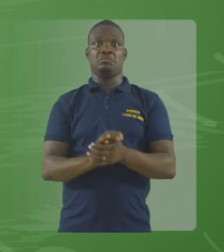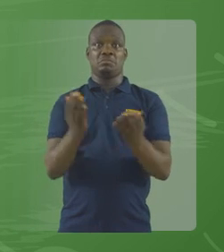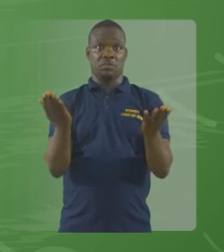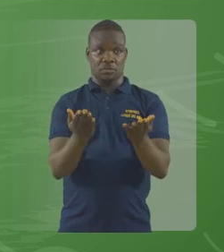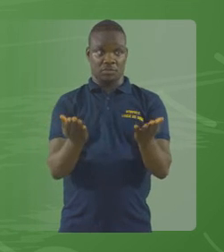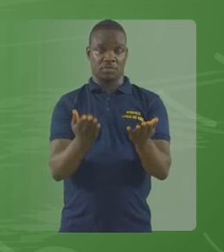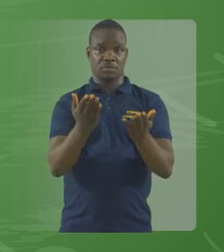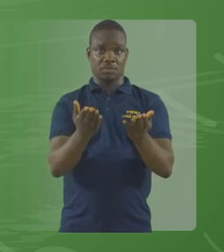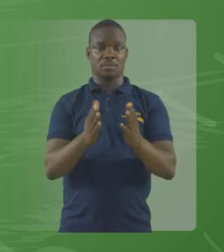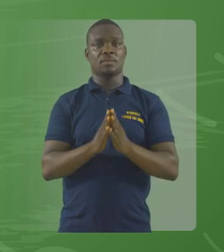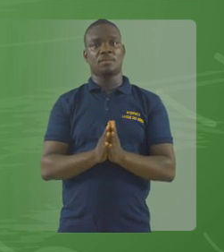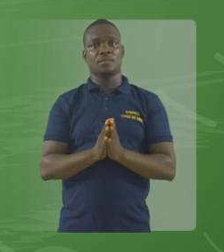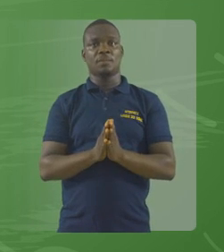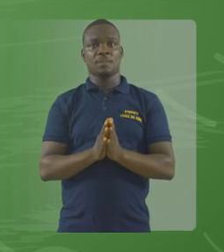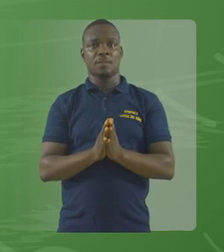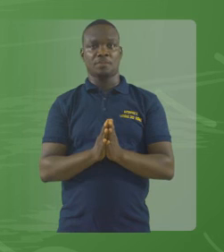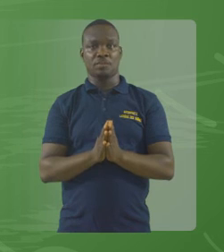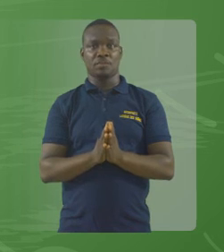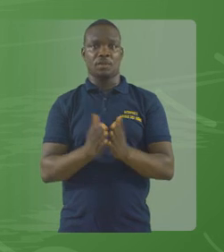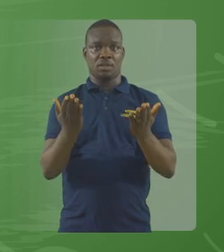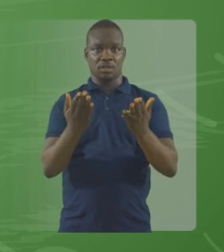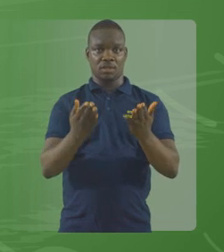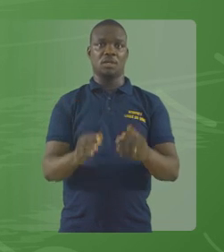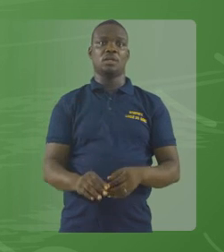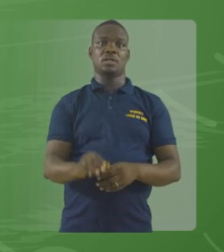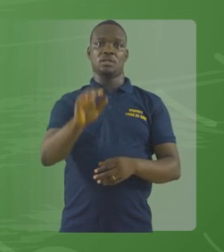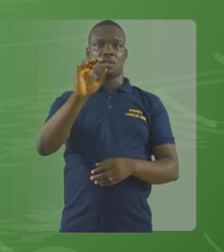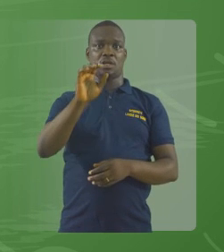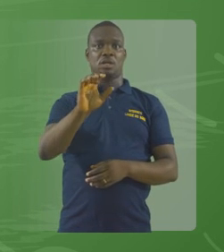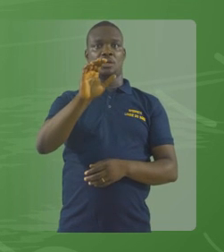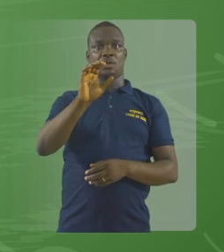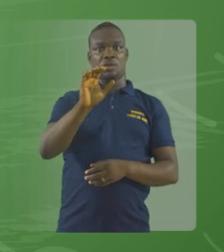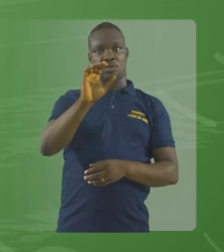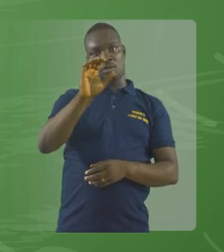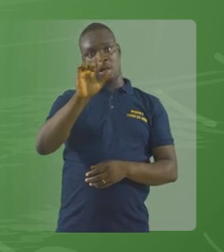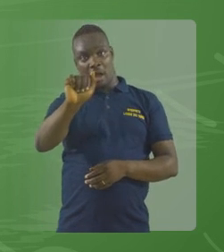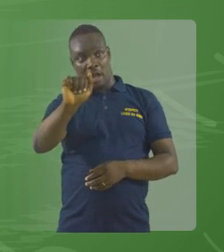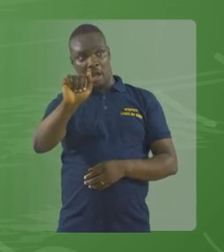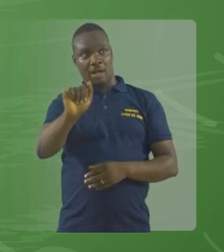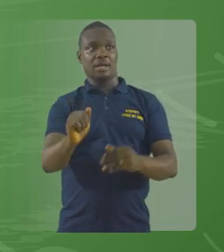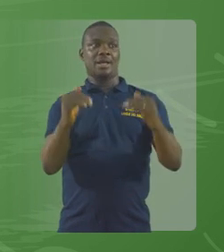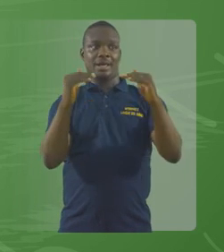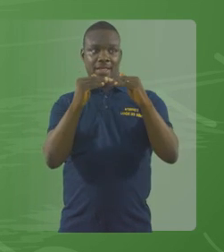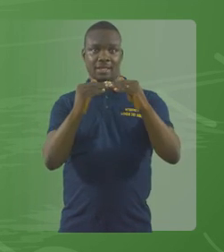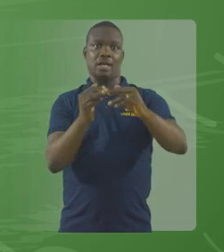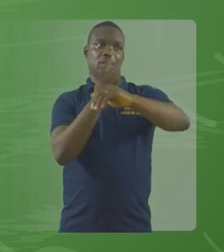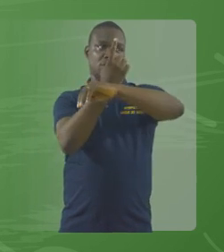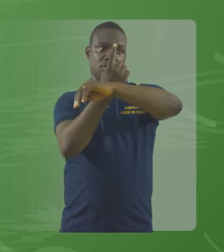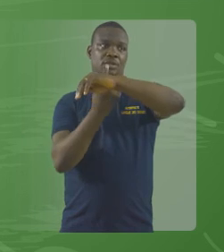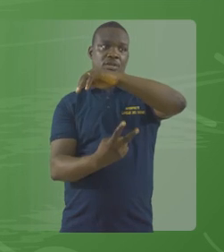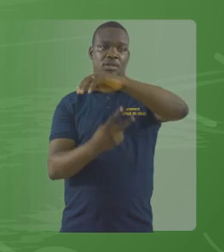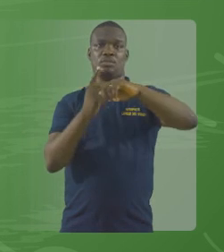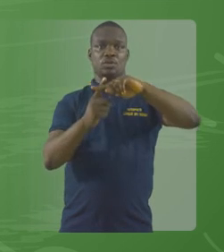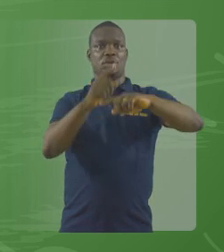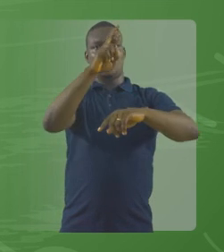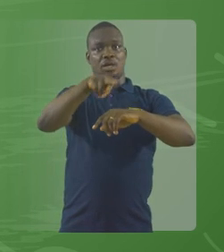donc, le coefficient de Z qui est A est égal à 1 demi plus racine de 3 sur